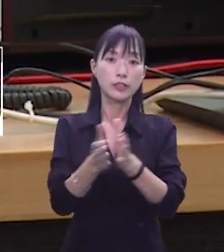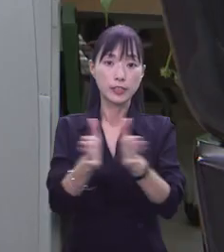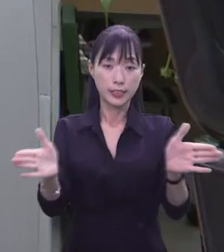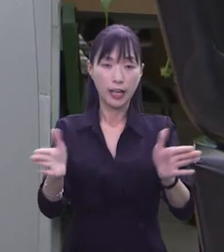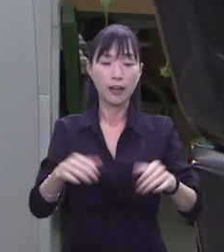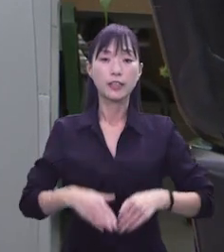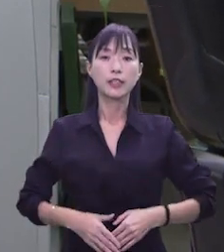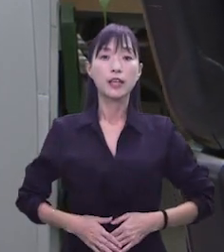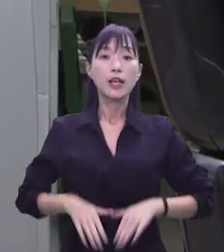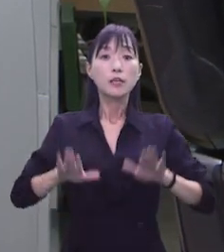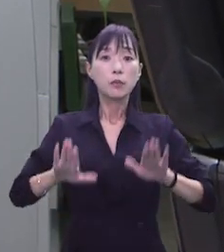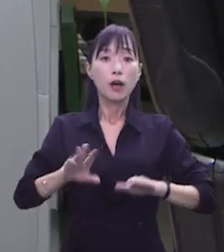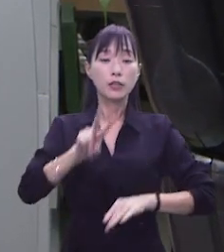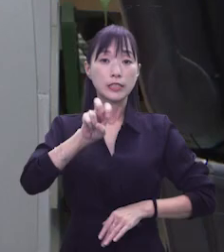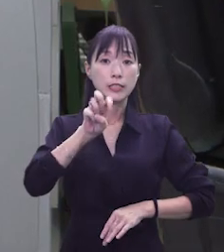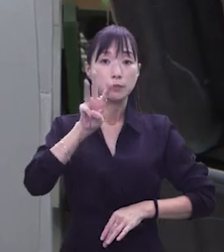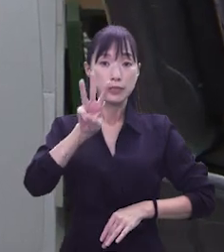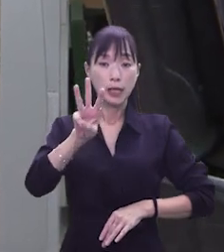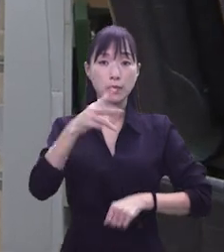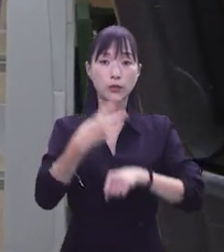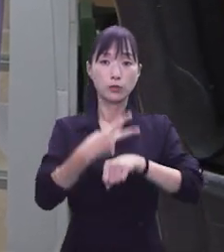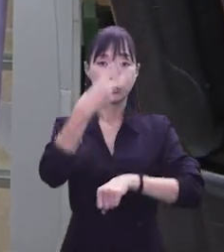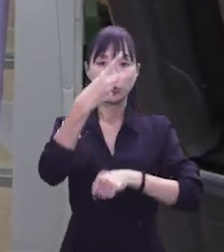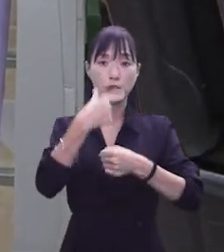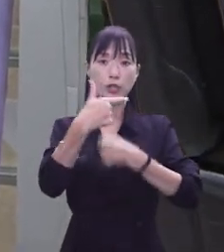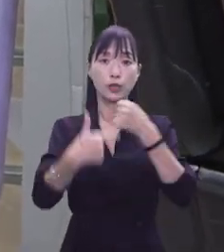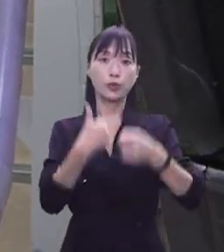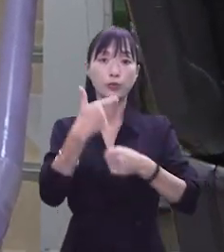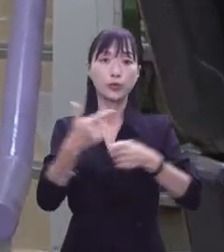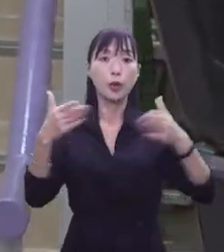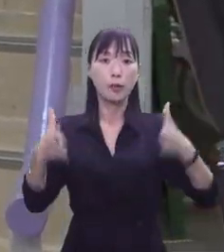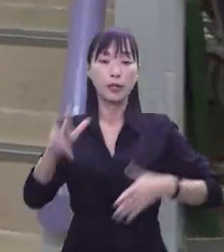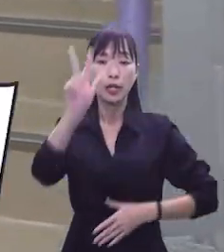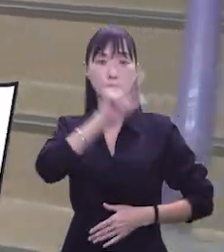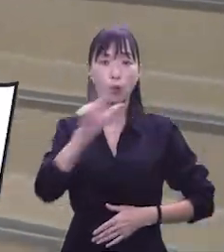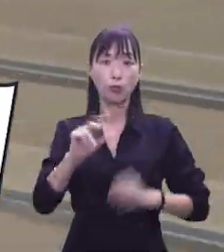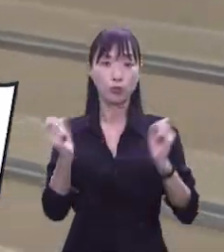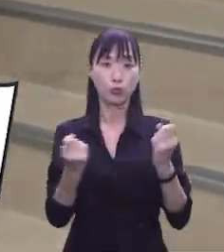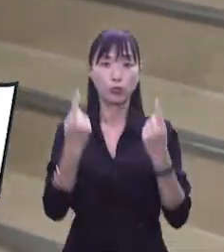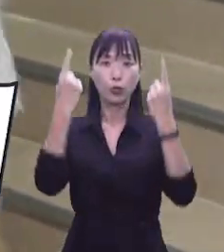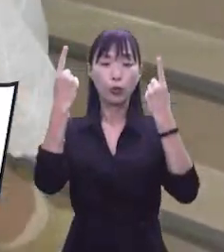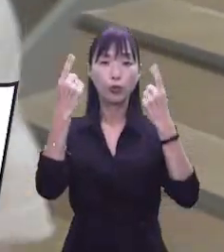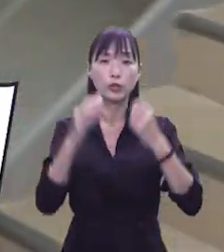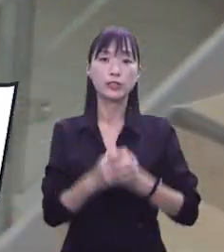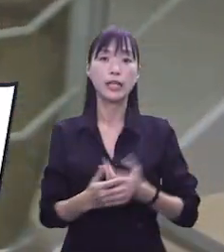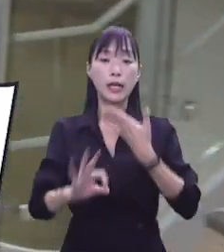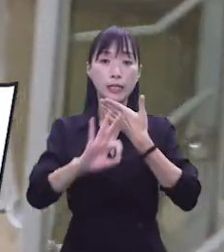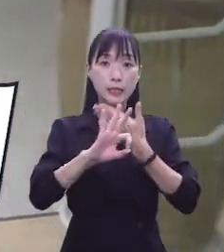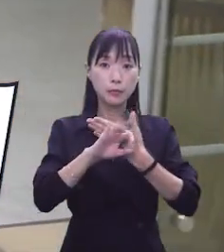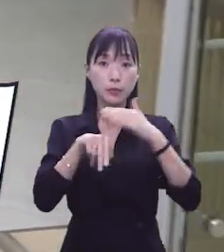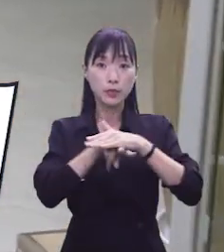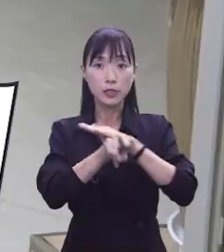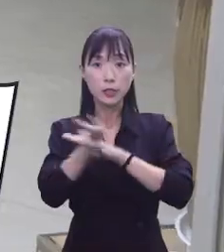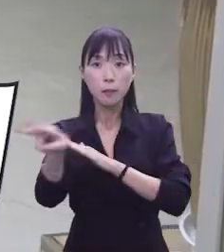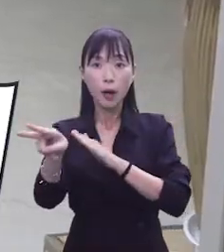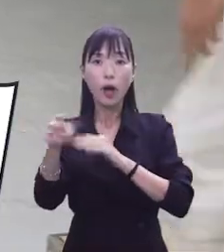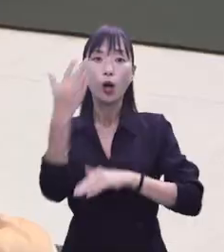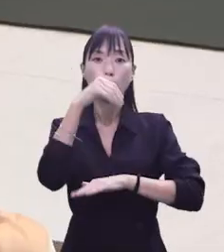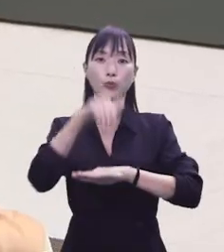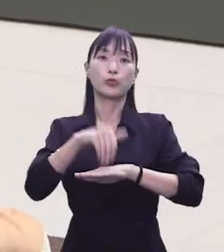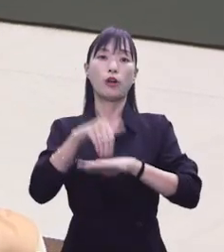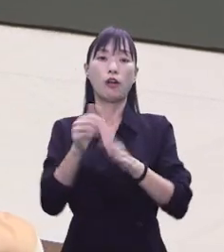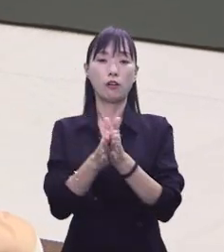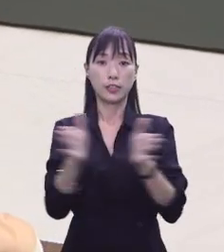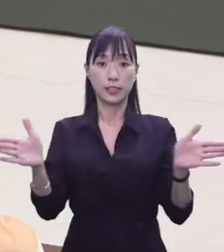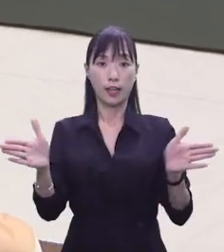시행하겠습니다. 특히 23일 오후 2시에는 6년 만에 전국 동시 민방공 경보가 발령돼